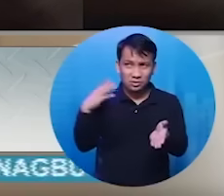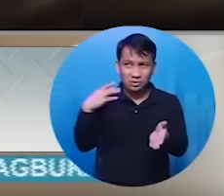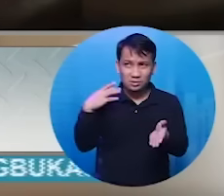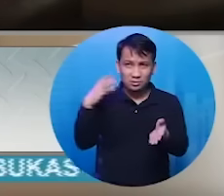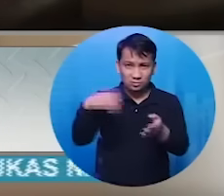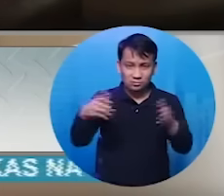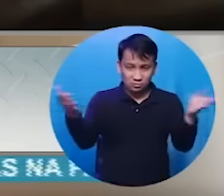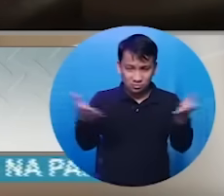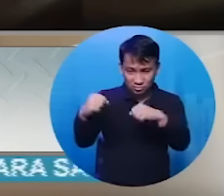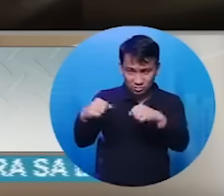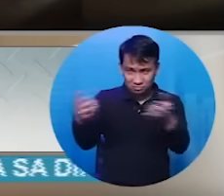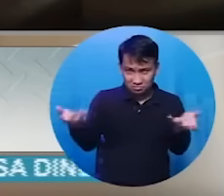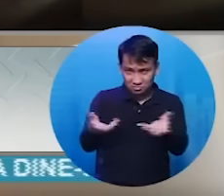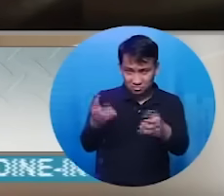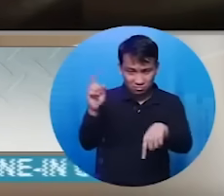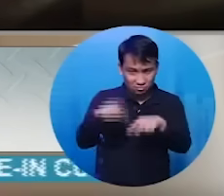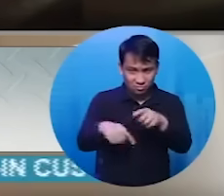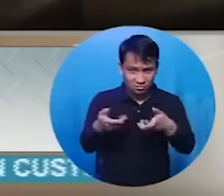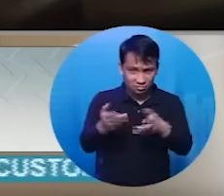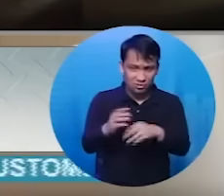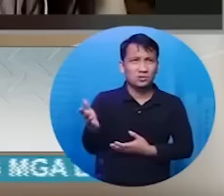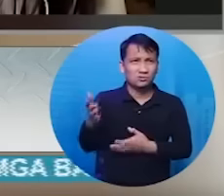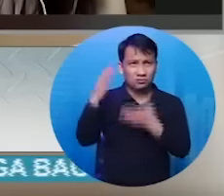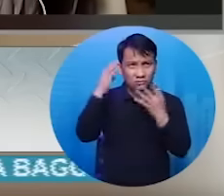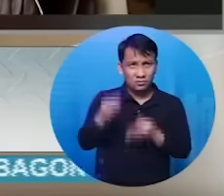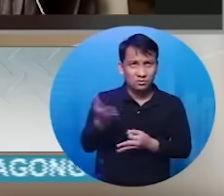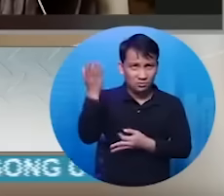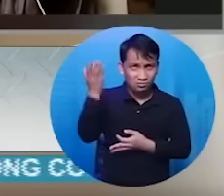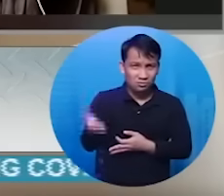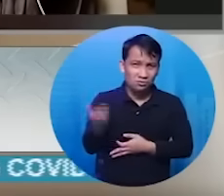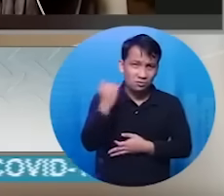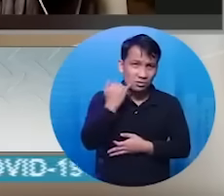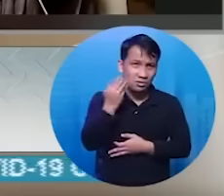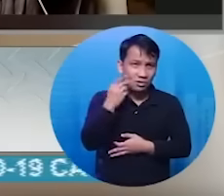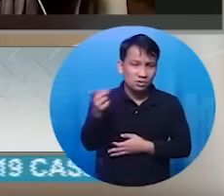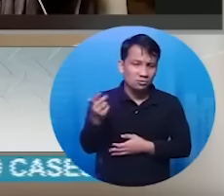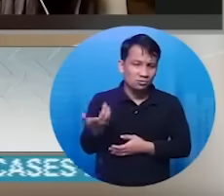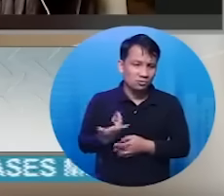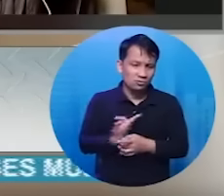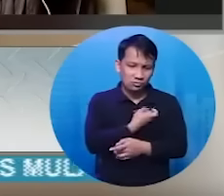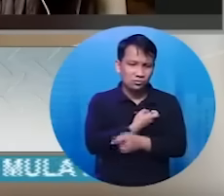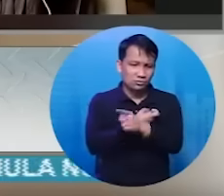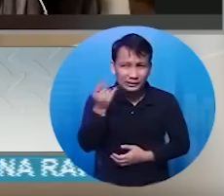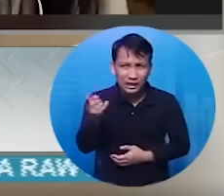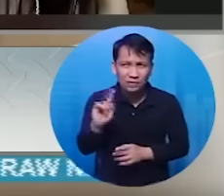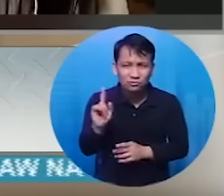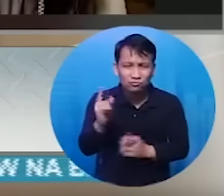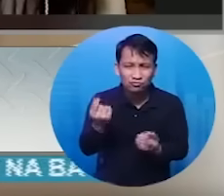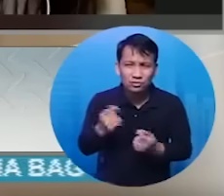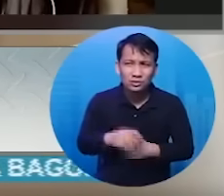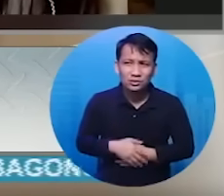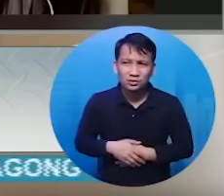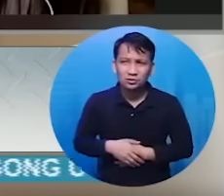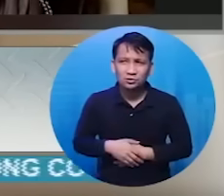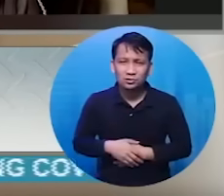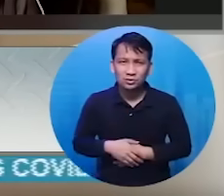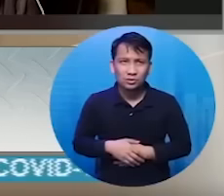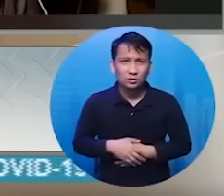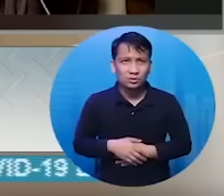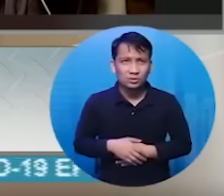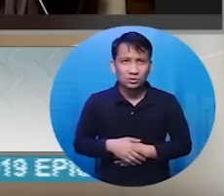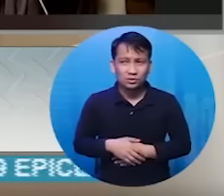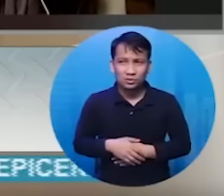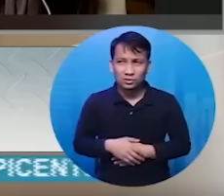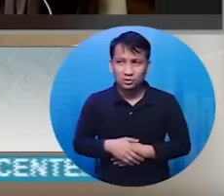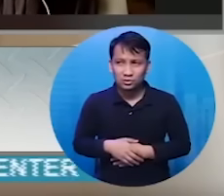tapos na. Ganun-ganun na lamang. It's up to you. Mamili ka. Ikaw ang masusunod dahil ikaw nasaktan. Kayo, mga kapatid mo. Pag pinili ko po kasi